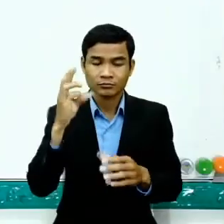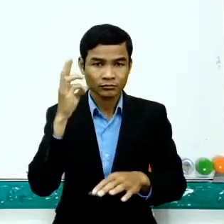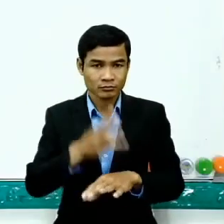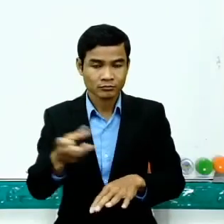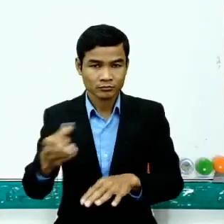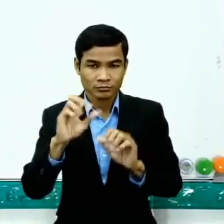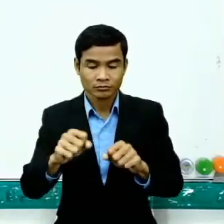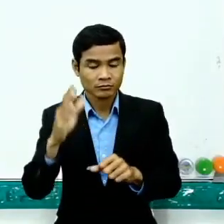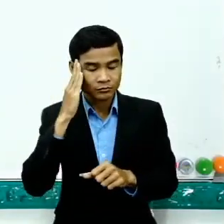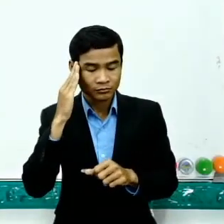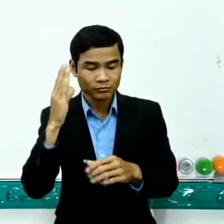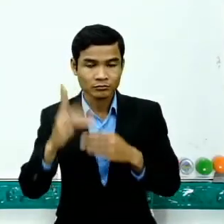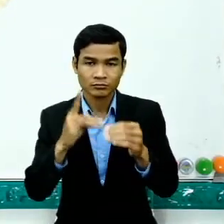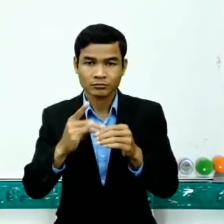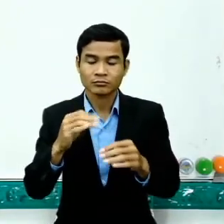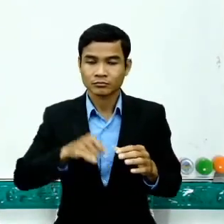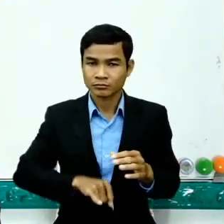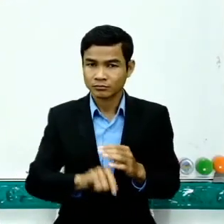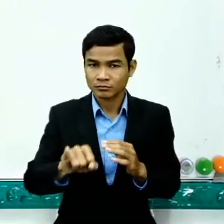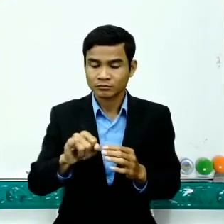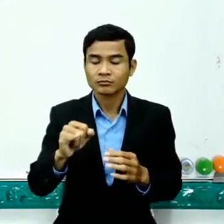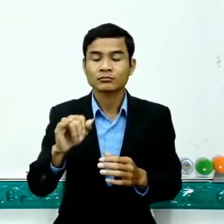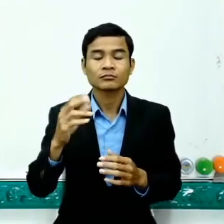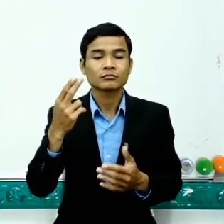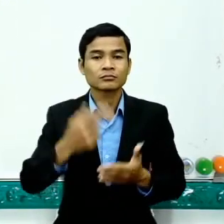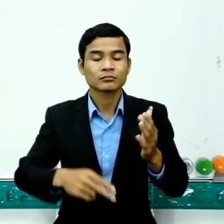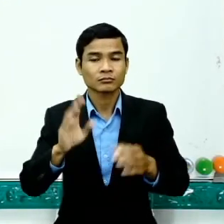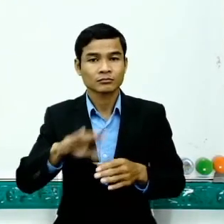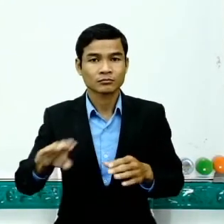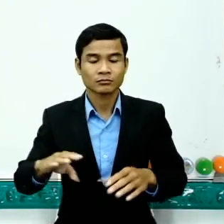đăng đăng pí chạy muốn mua chạy ấy nè